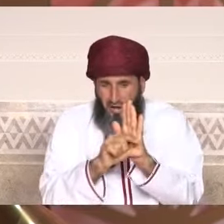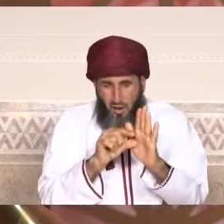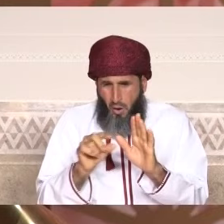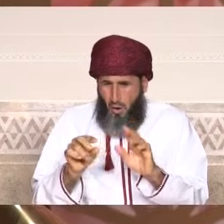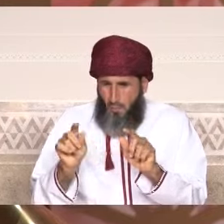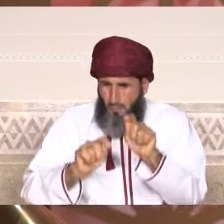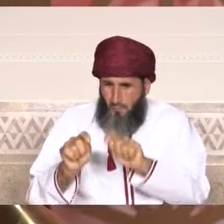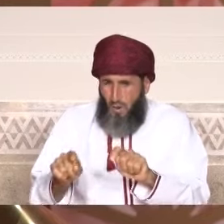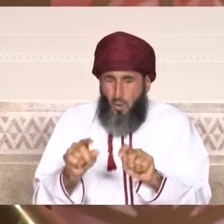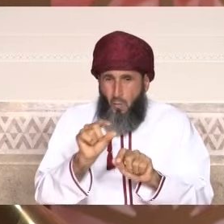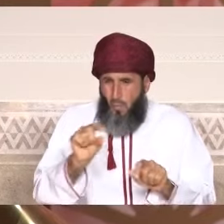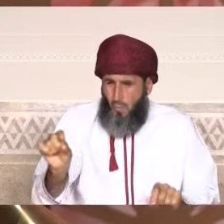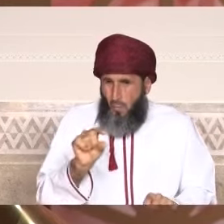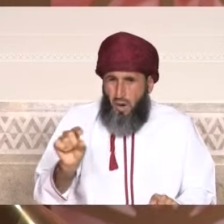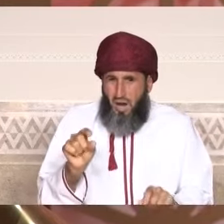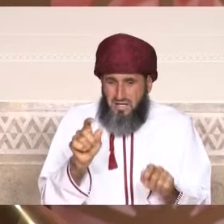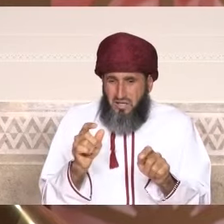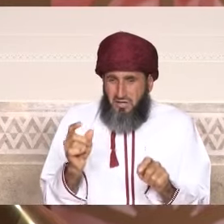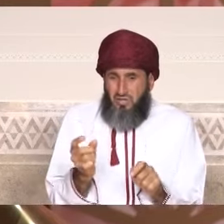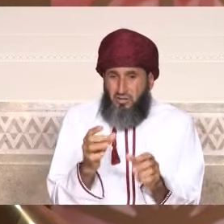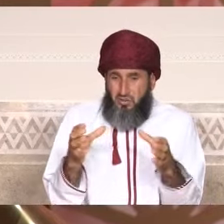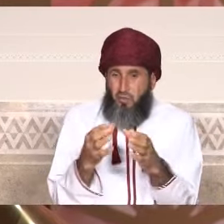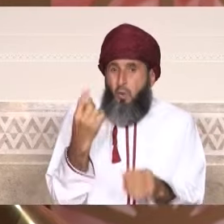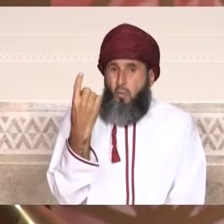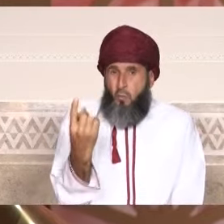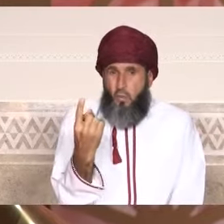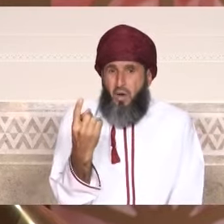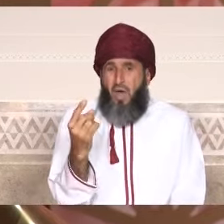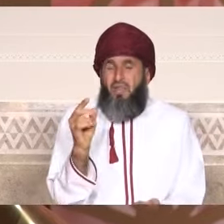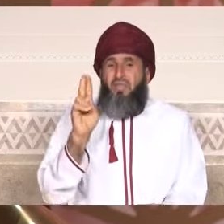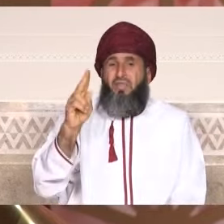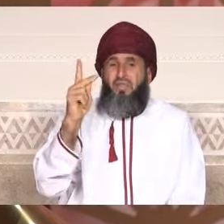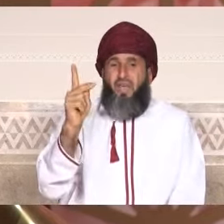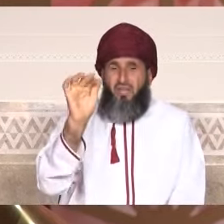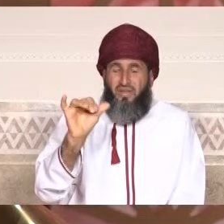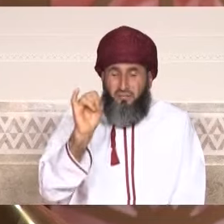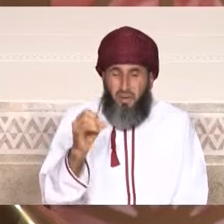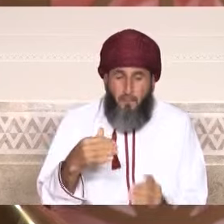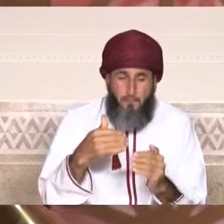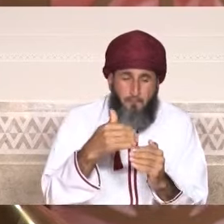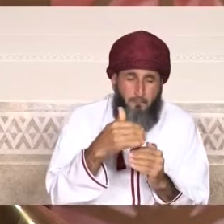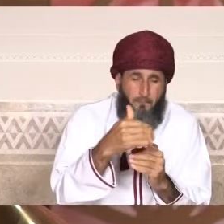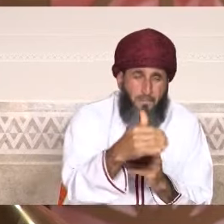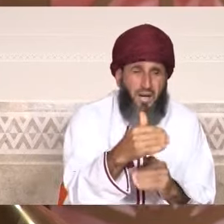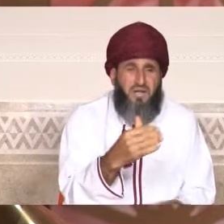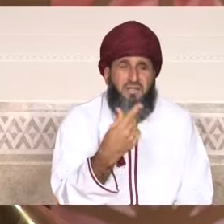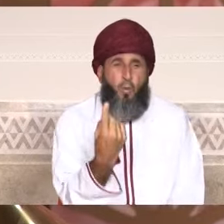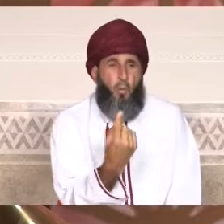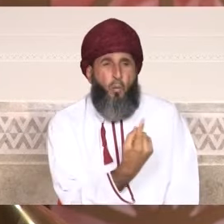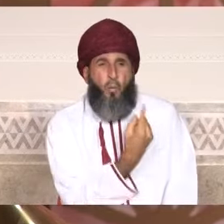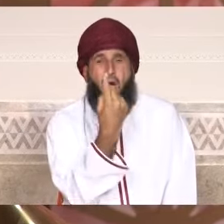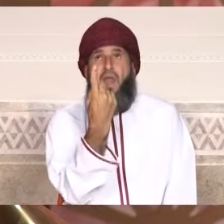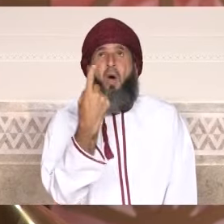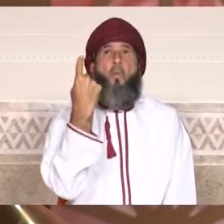فيه استعمال صيغ الجمع، جمع التعظيم يعني الحديث عن الله تبارك